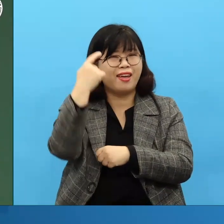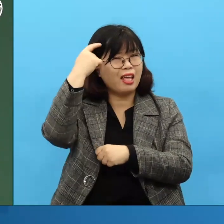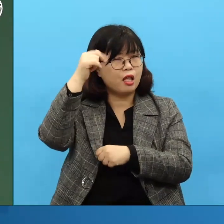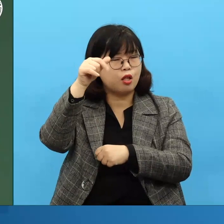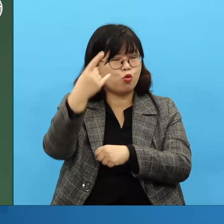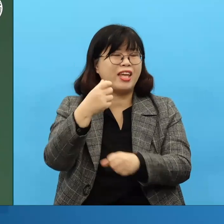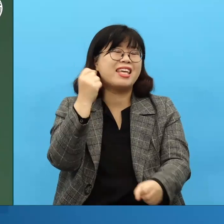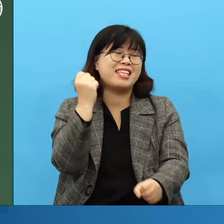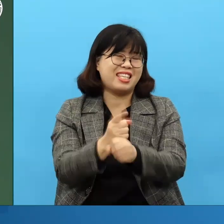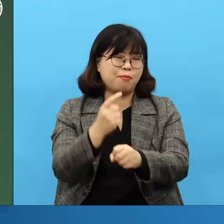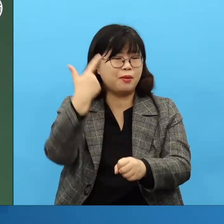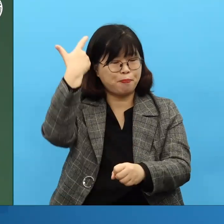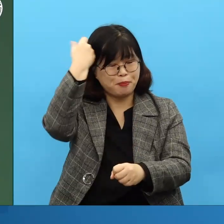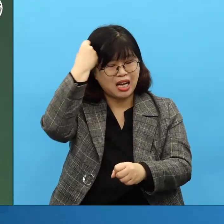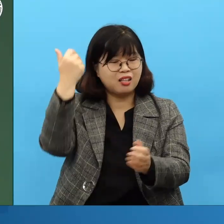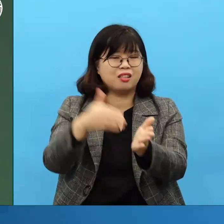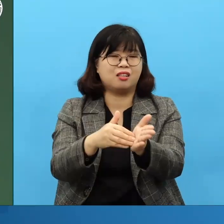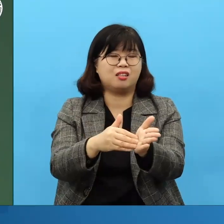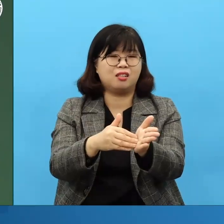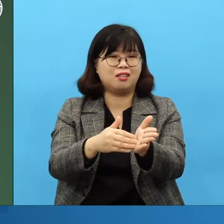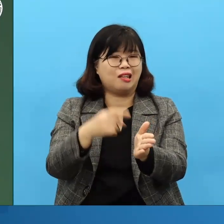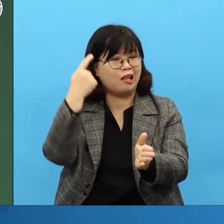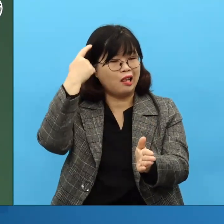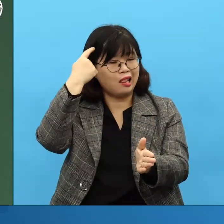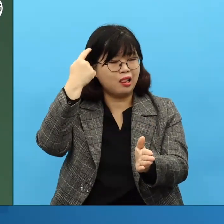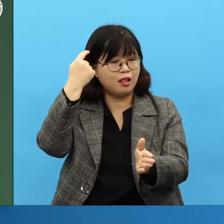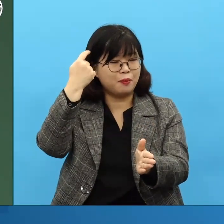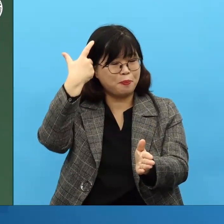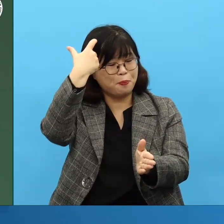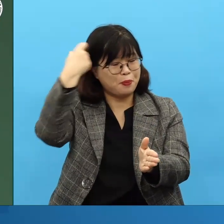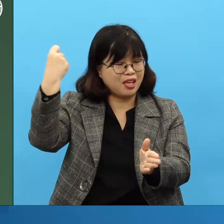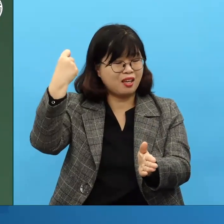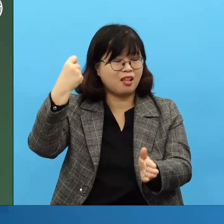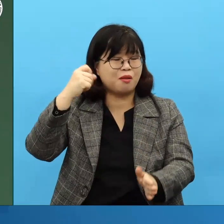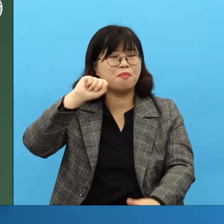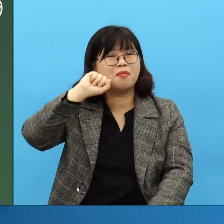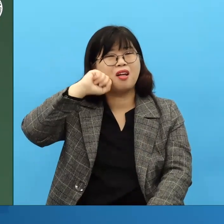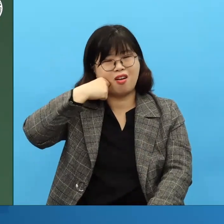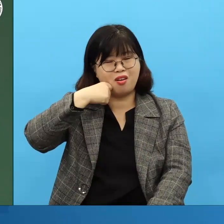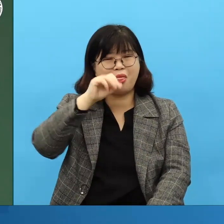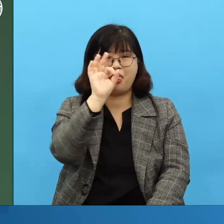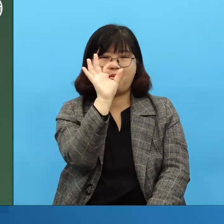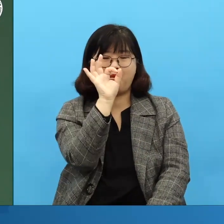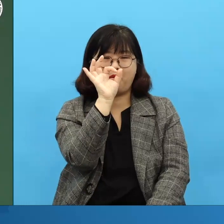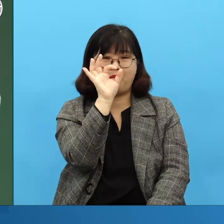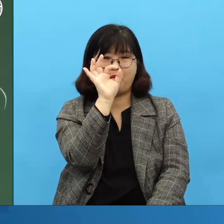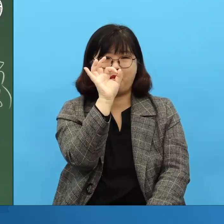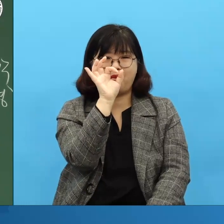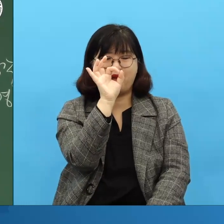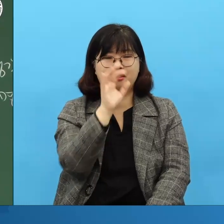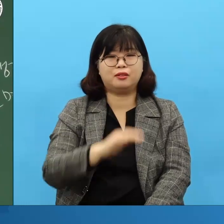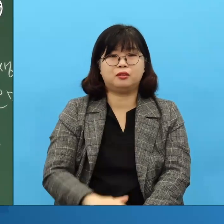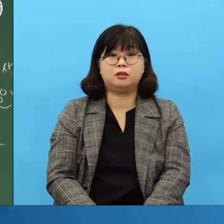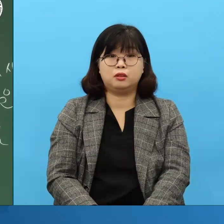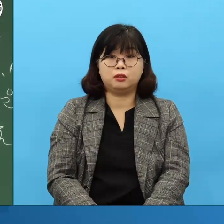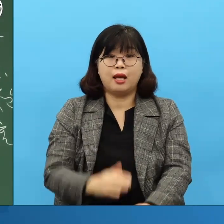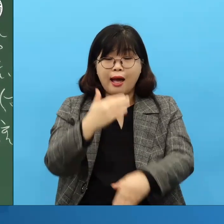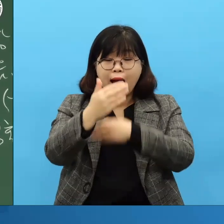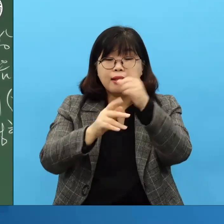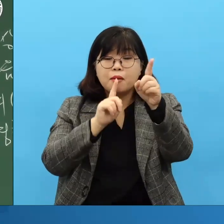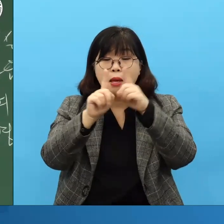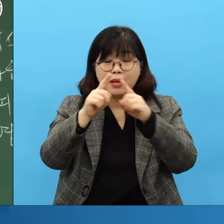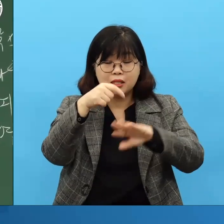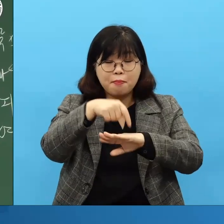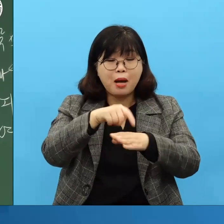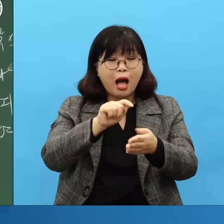각인되냐? 영혼에 각인돼. You don't need to think about it in such a complicated matter. Where is the word imprinted inside of our spirits, our 이렇게 될 souls? 때는 이제 굉장한 역사를 하는 거예요. And when